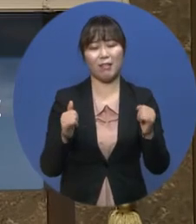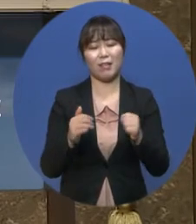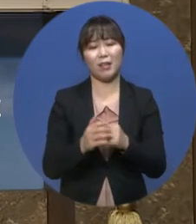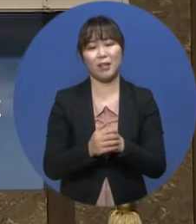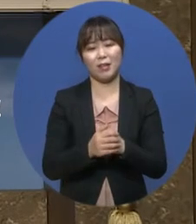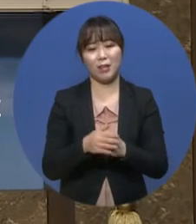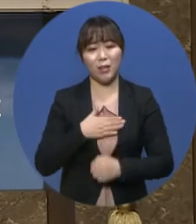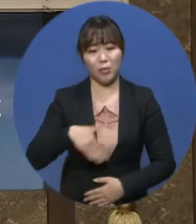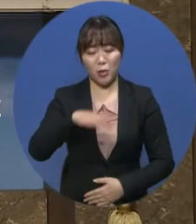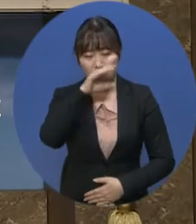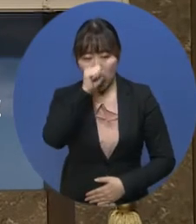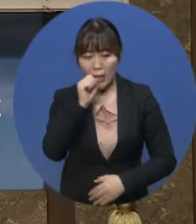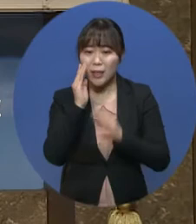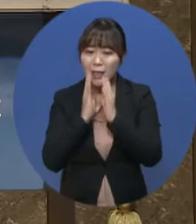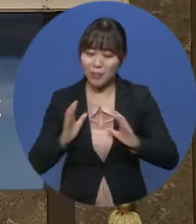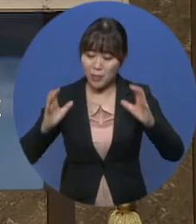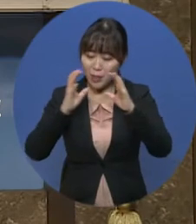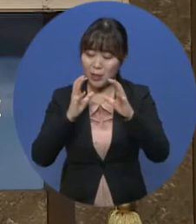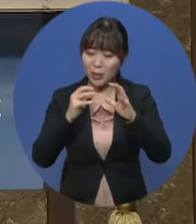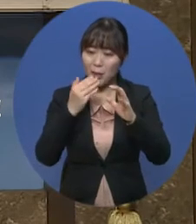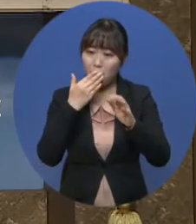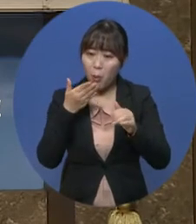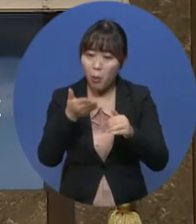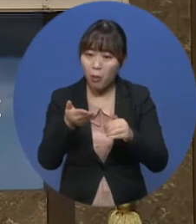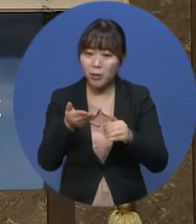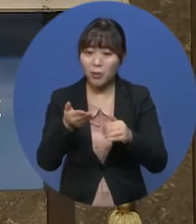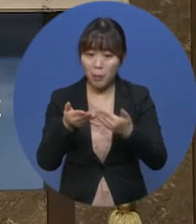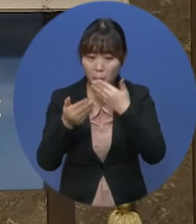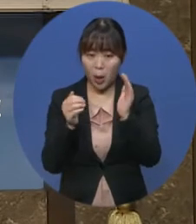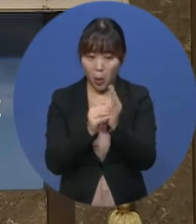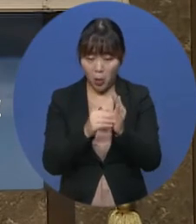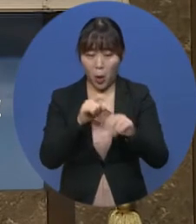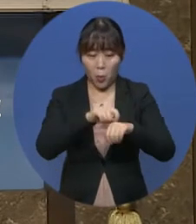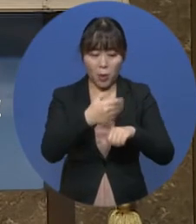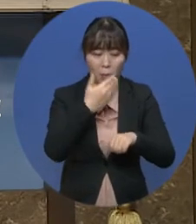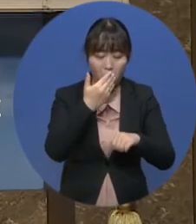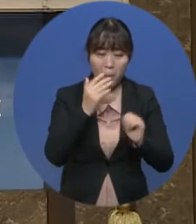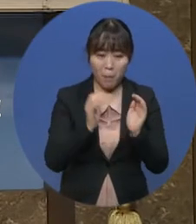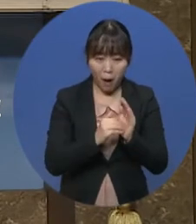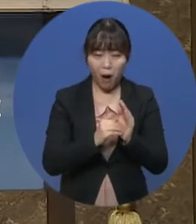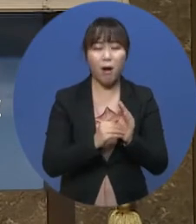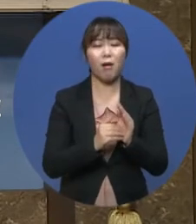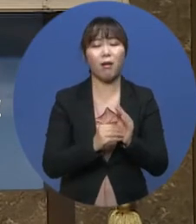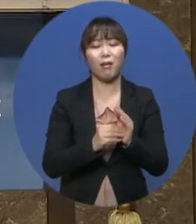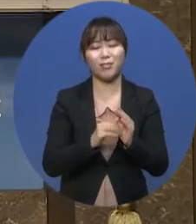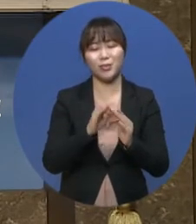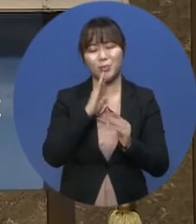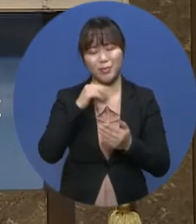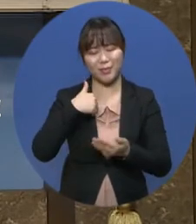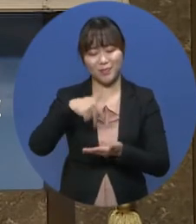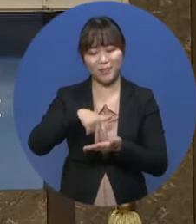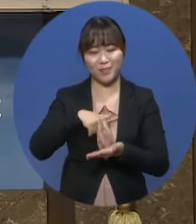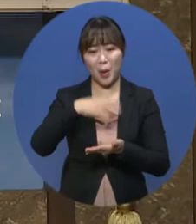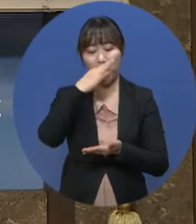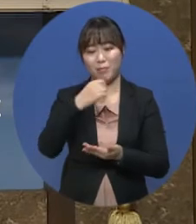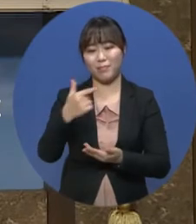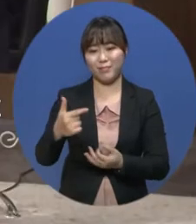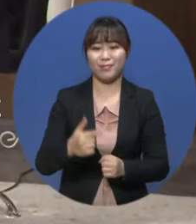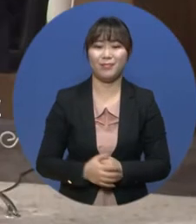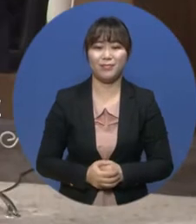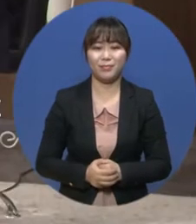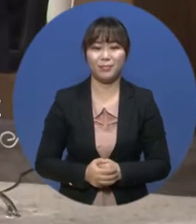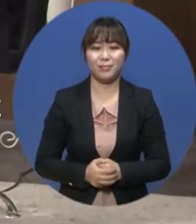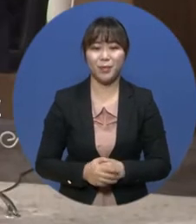에 우리가 좋아하는 김치를 먹게 해 드리고 또 고기를 먹게 해 드린다는 것이 아주 참 보람이 있어요 예